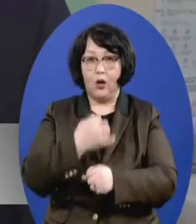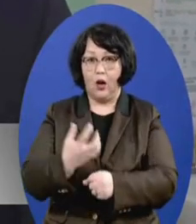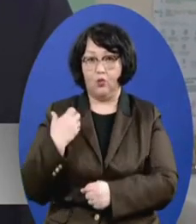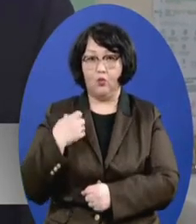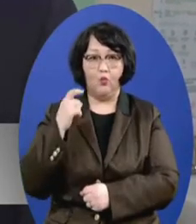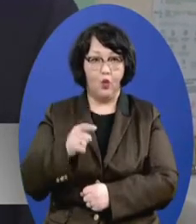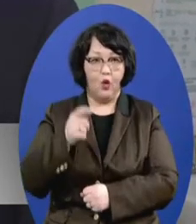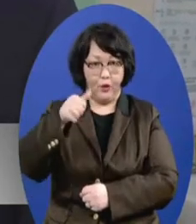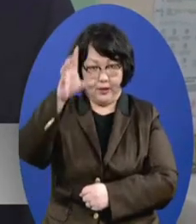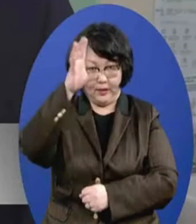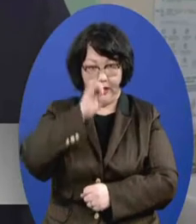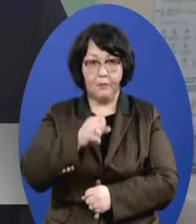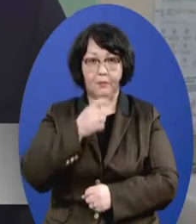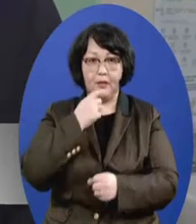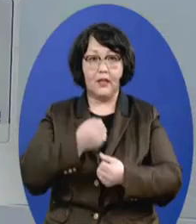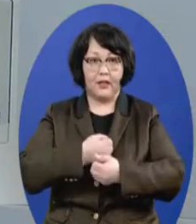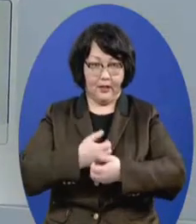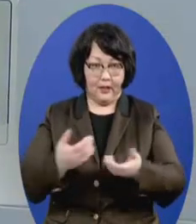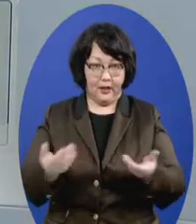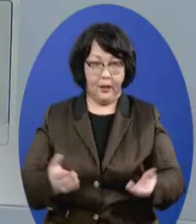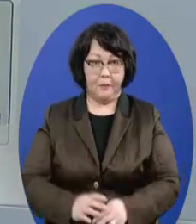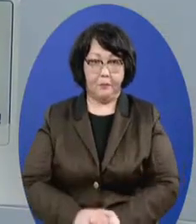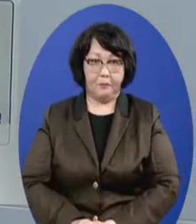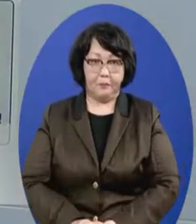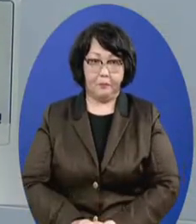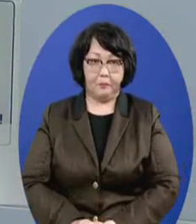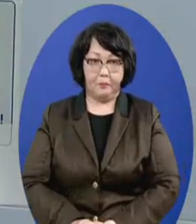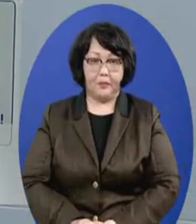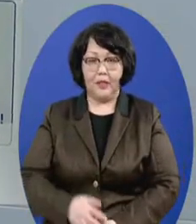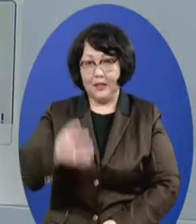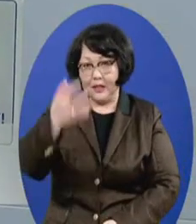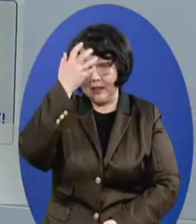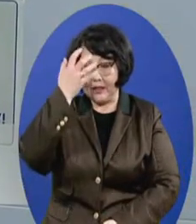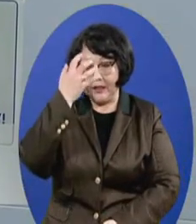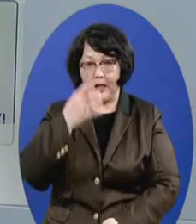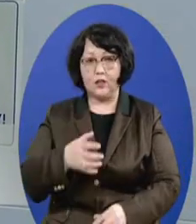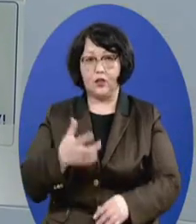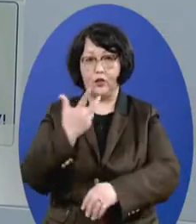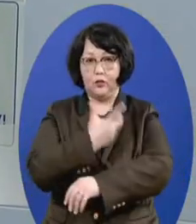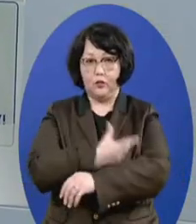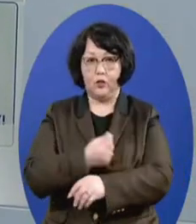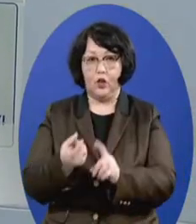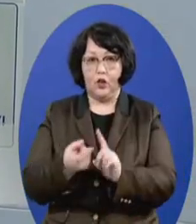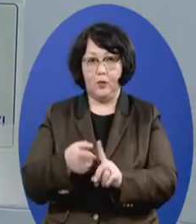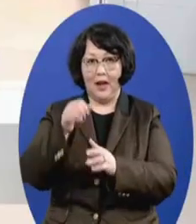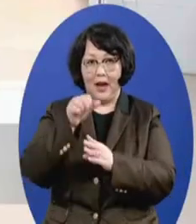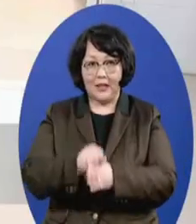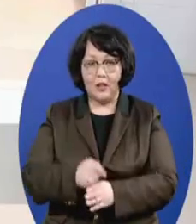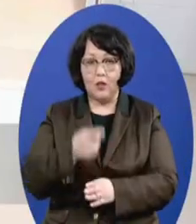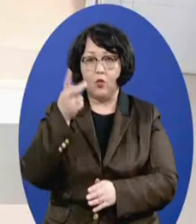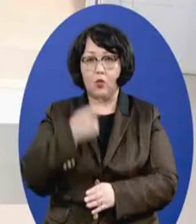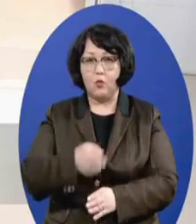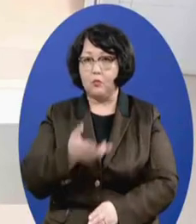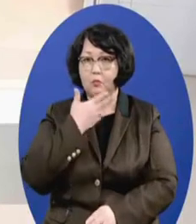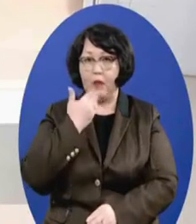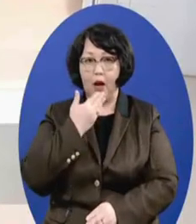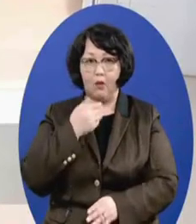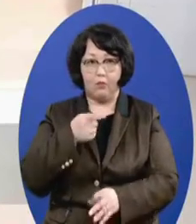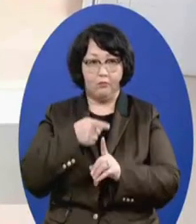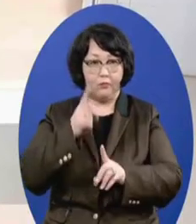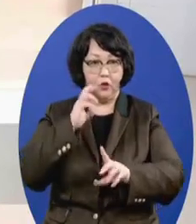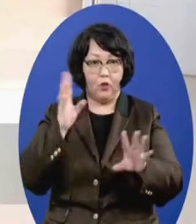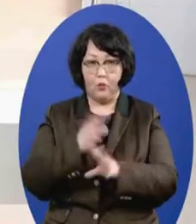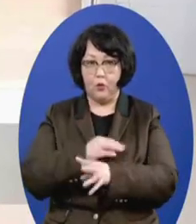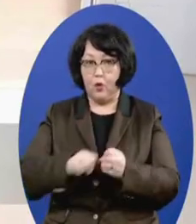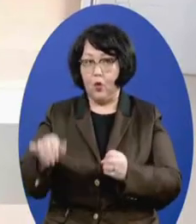сайд явд сануулхын зүйтэй байхаа гэж бодож байна. Засгийн газрын зүгээс дархлаажуулалтыг ачаалал хүндрэл үүсэхгүй байдлаар зохион